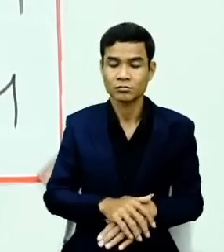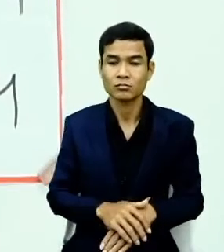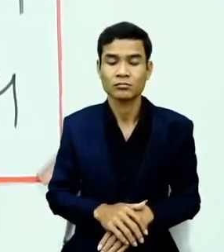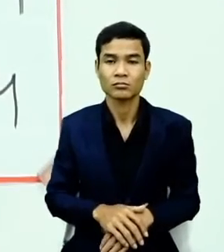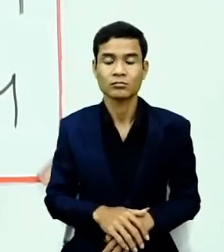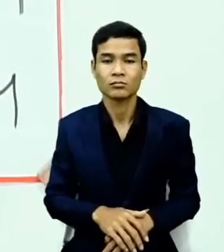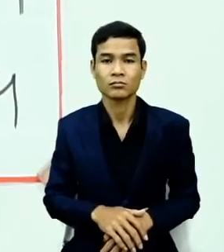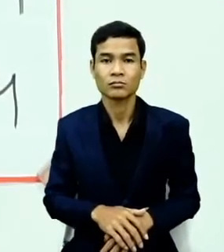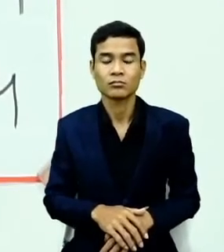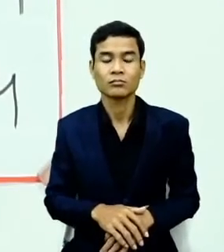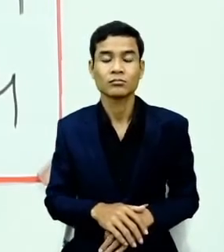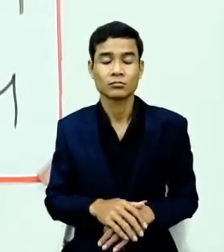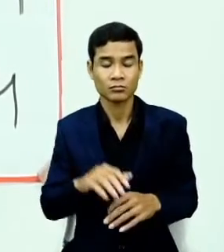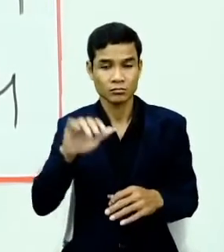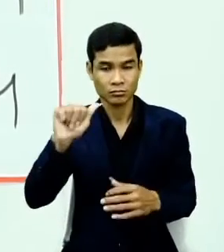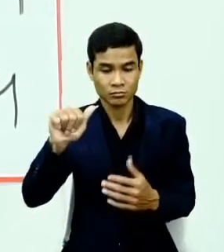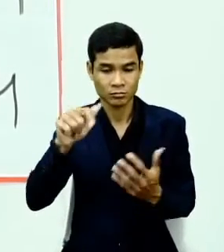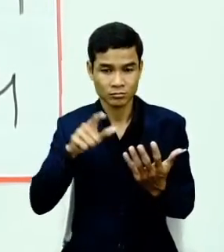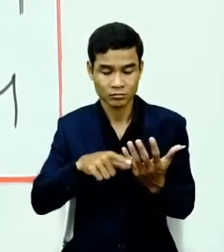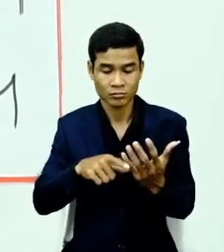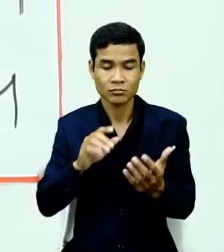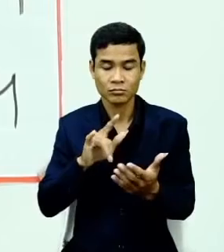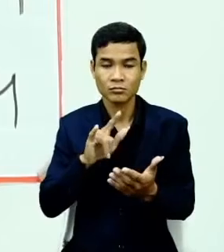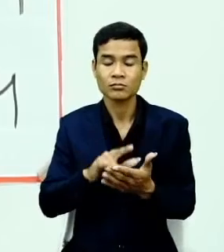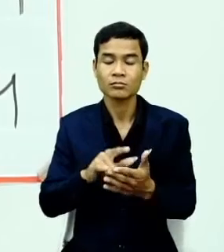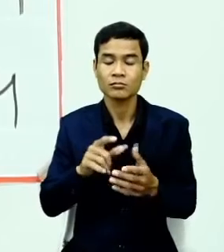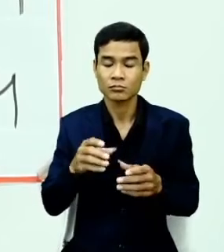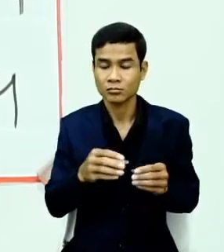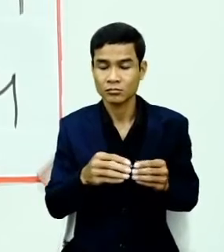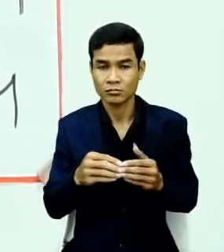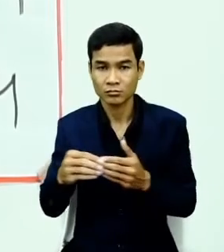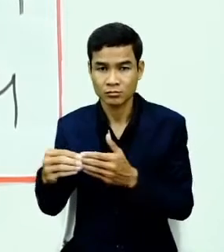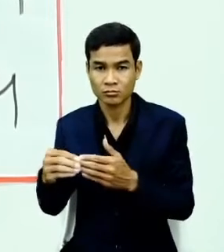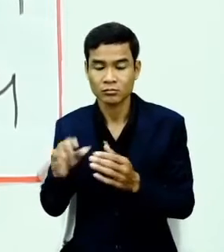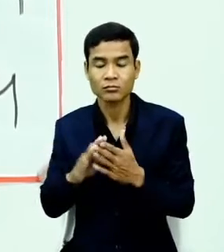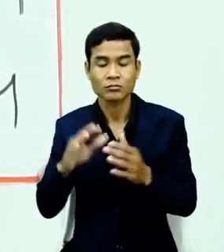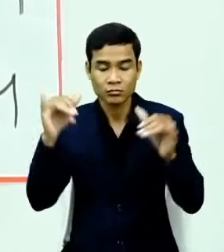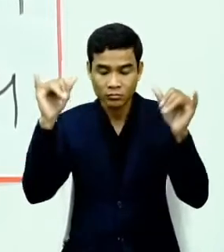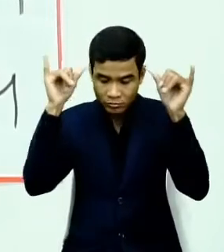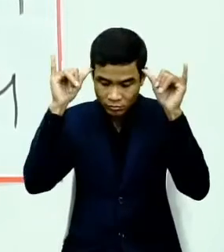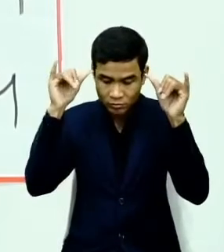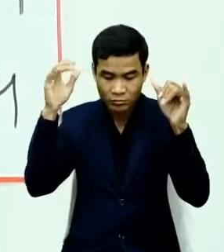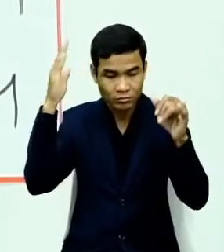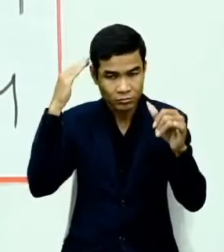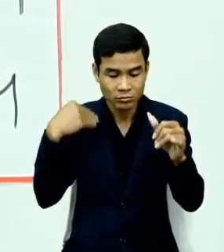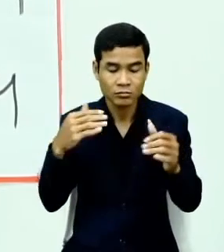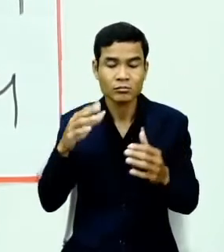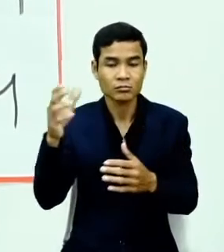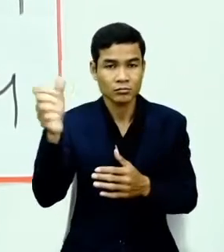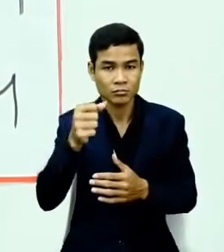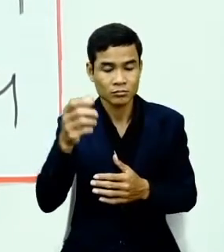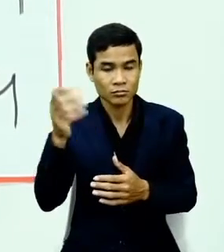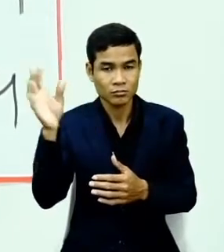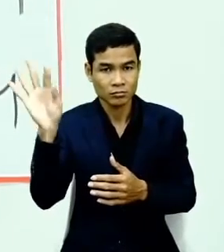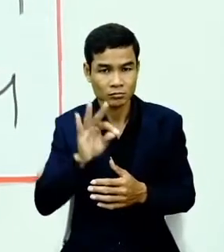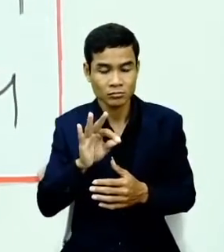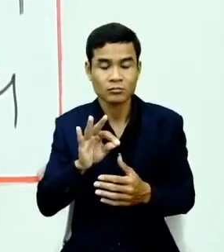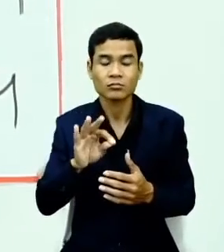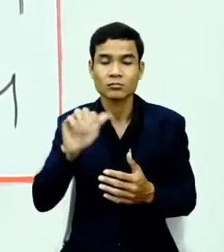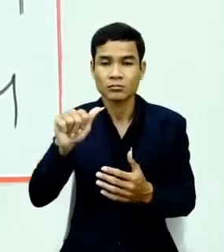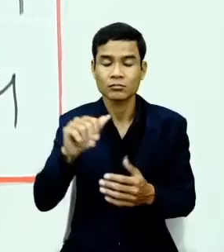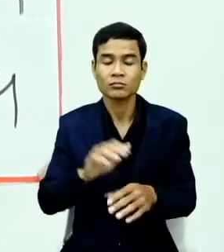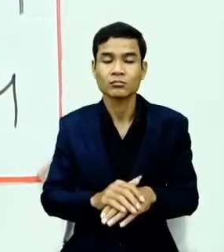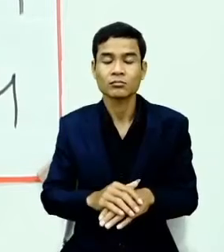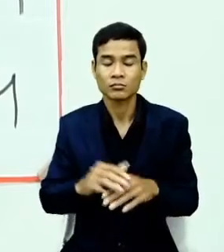ចាញាបកញីបេះញោចាក